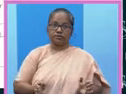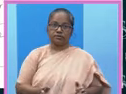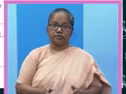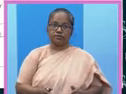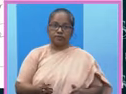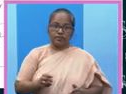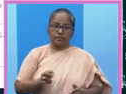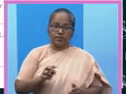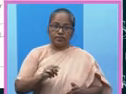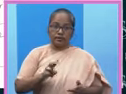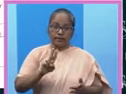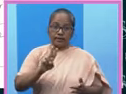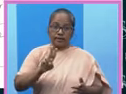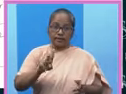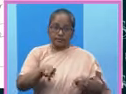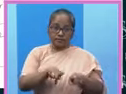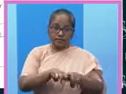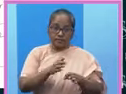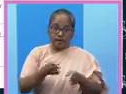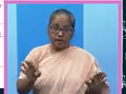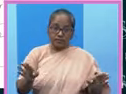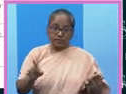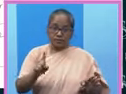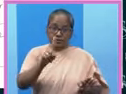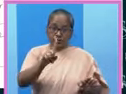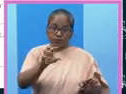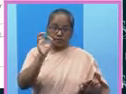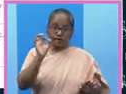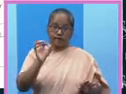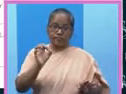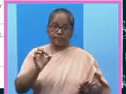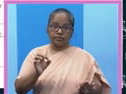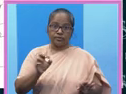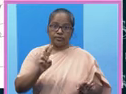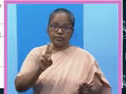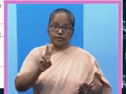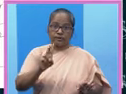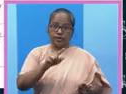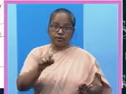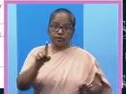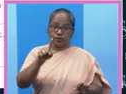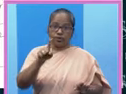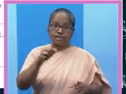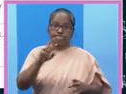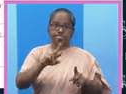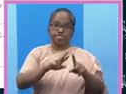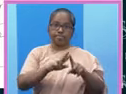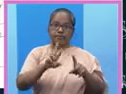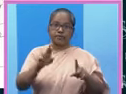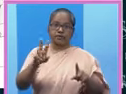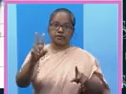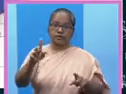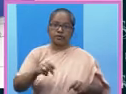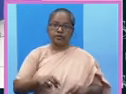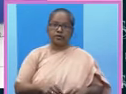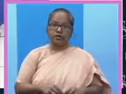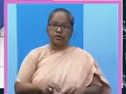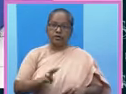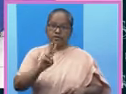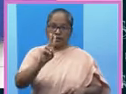இங்கேயும் இரண்டு சம பாகமாக பிரித்து அதில் ஒரு பாகம். அப்போ 2 ல் 1 பை ஆர் ஸ்கொயர் இல்லையா? அப்போ பிரிவுகள்